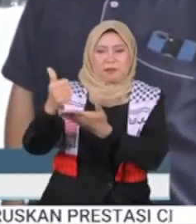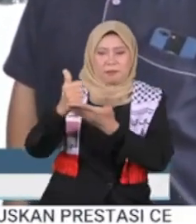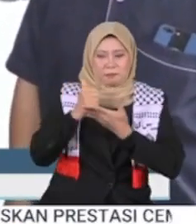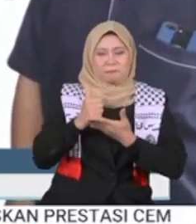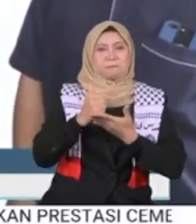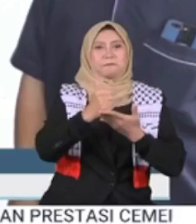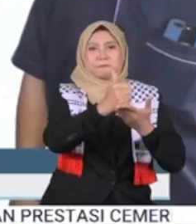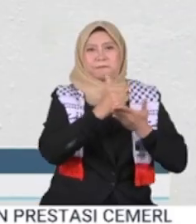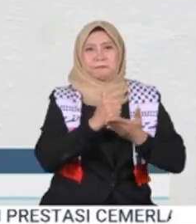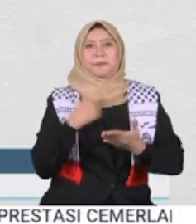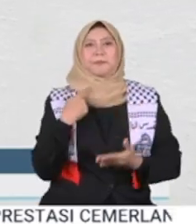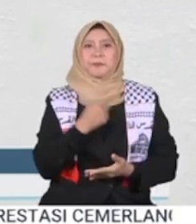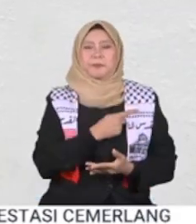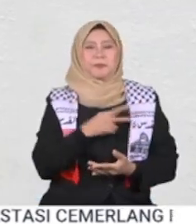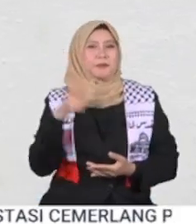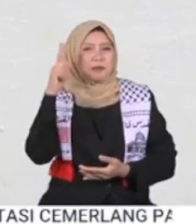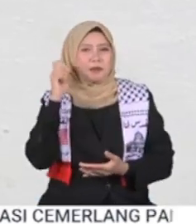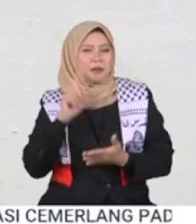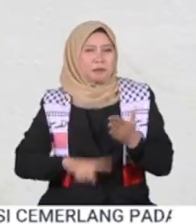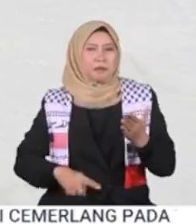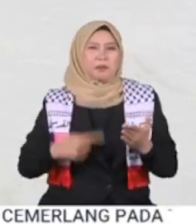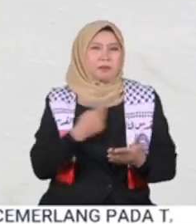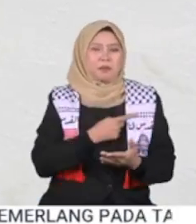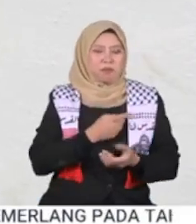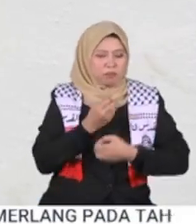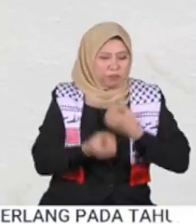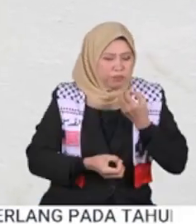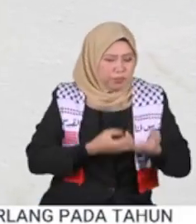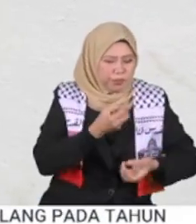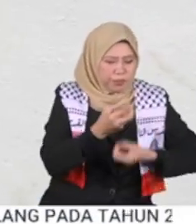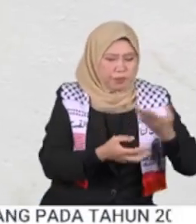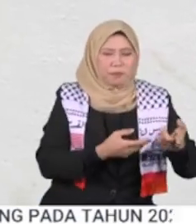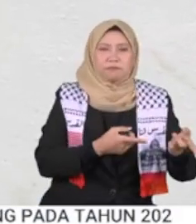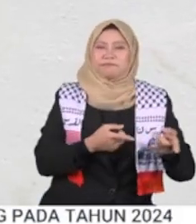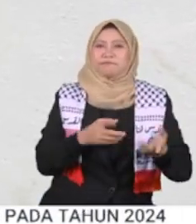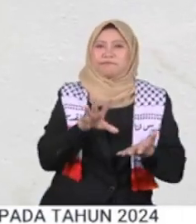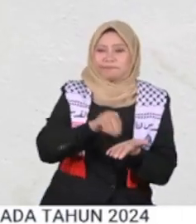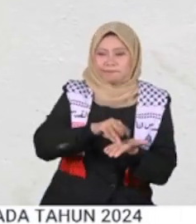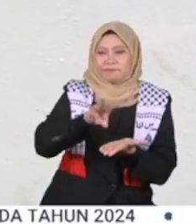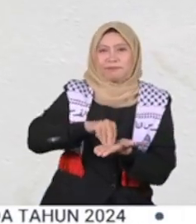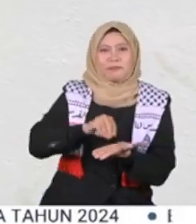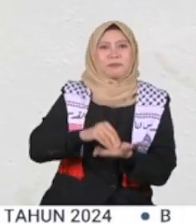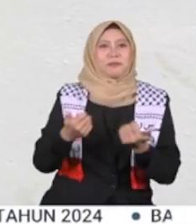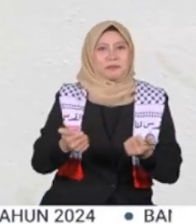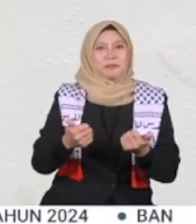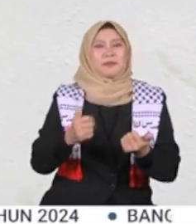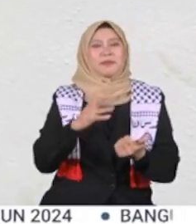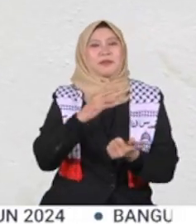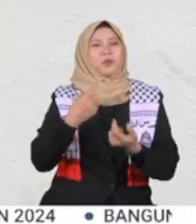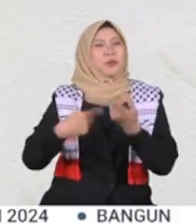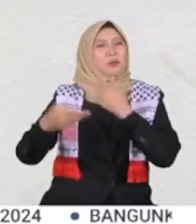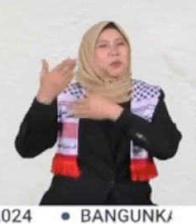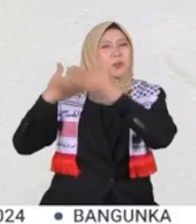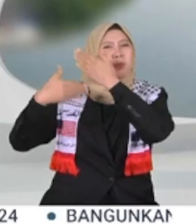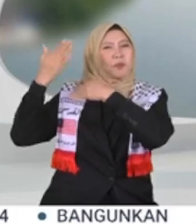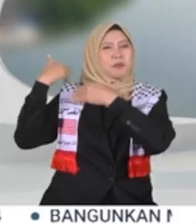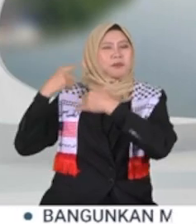kami mendenghan kami Rayan kami tah